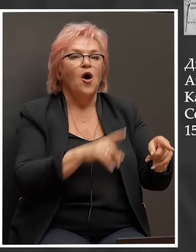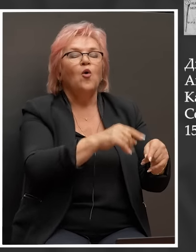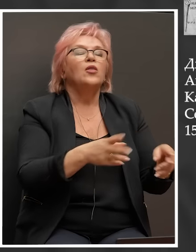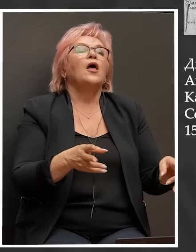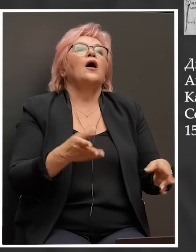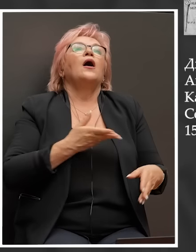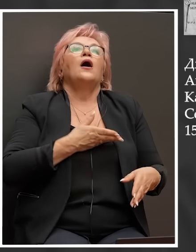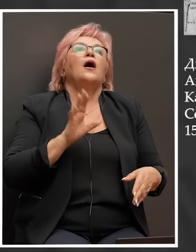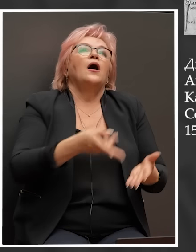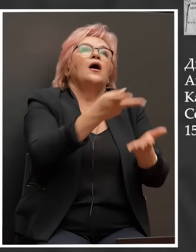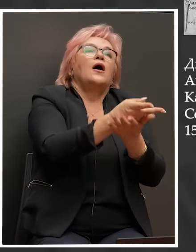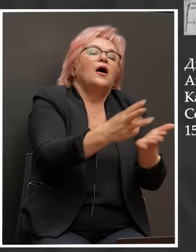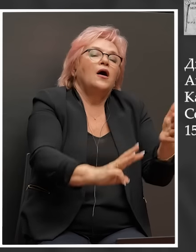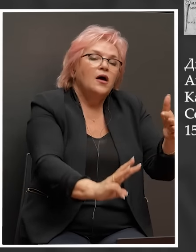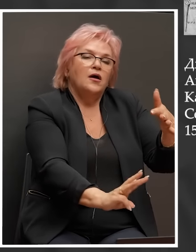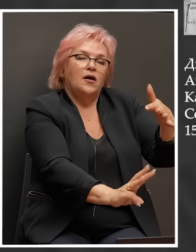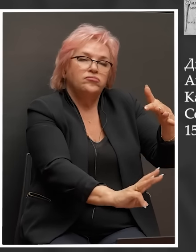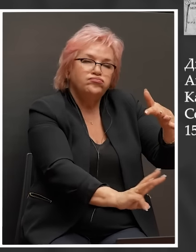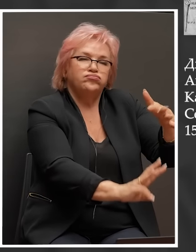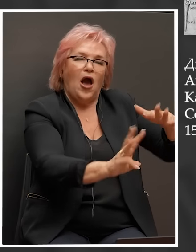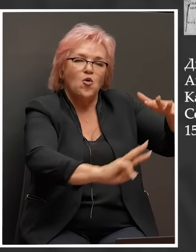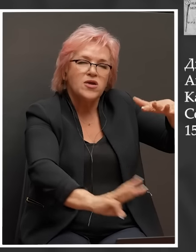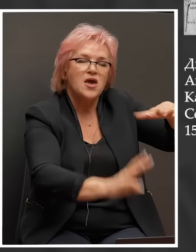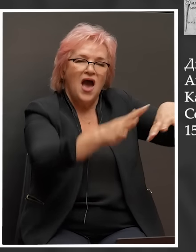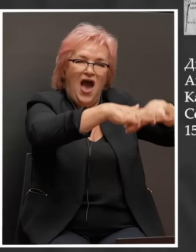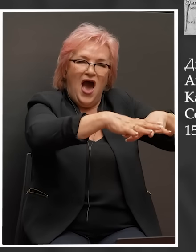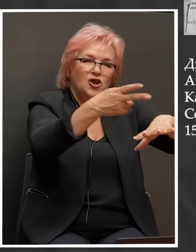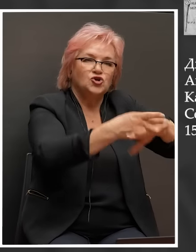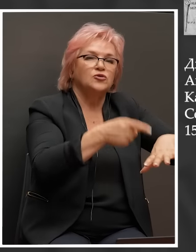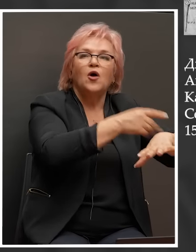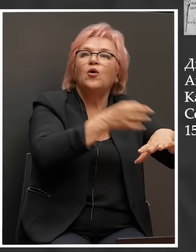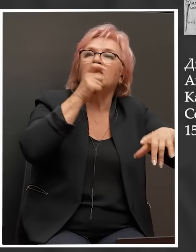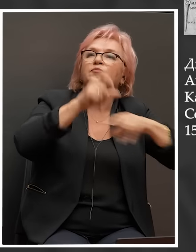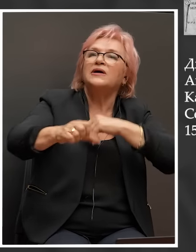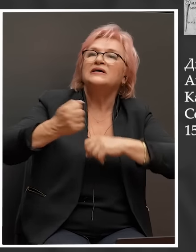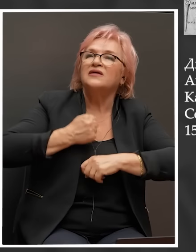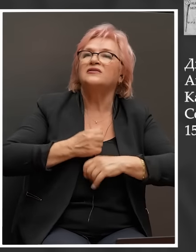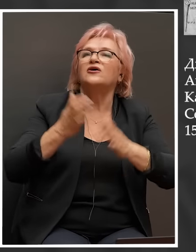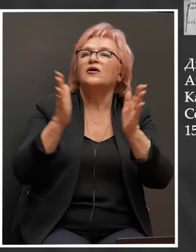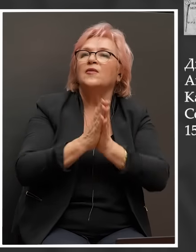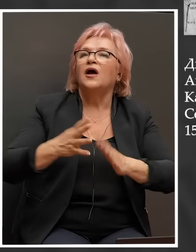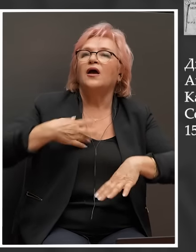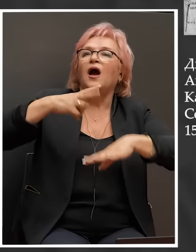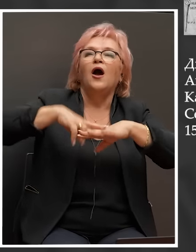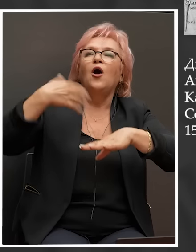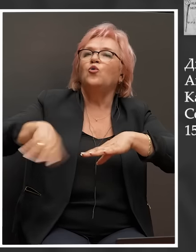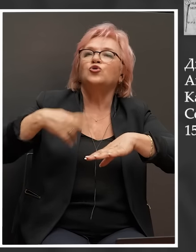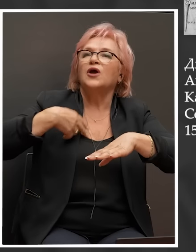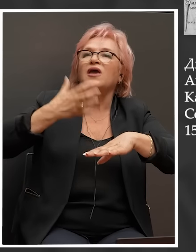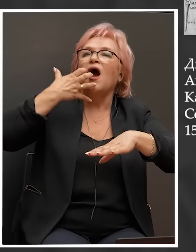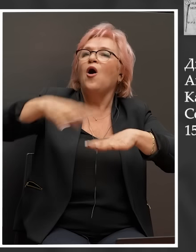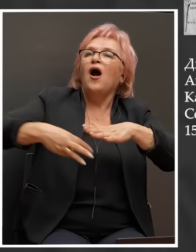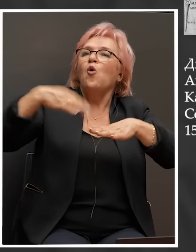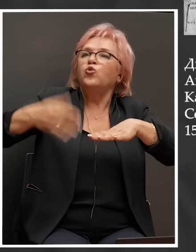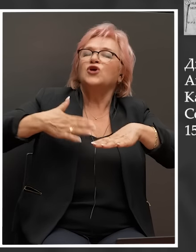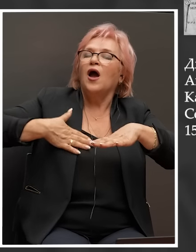когда он погибал, его медленно поджарили на огне, он сказал солдату, который это делал, говорит: «Переверни, я уже с этого бока хорошо